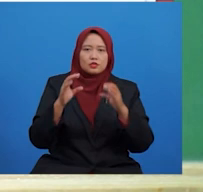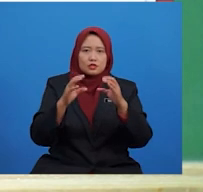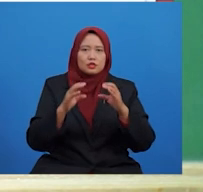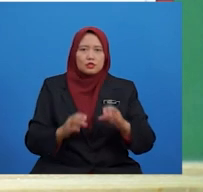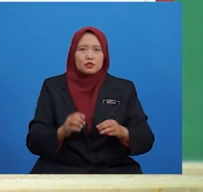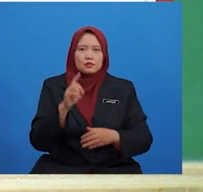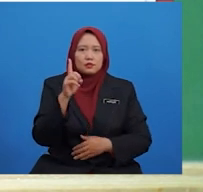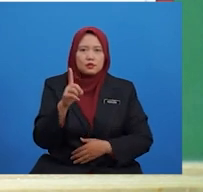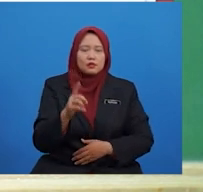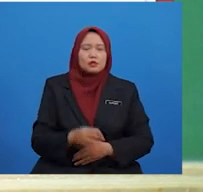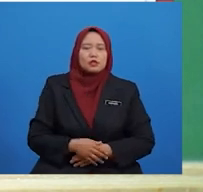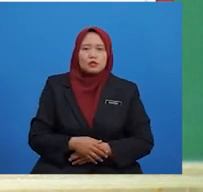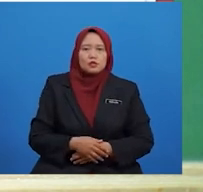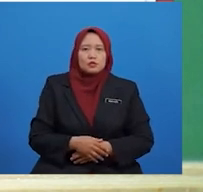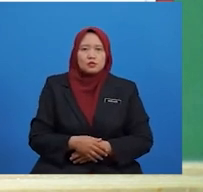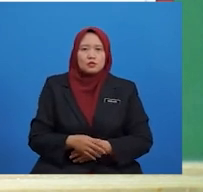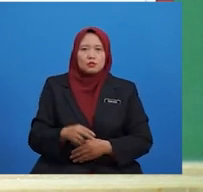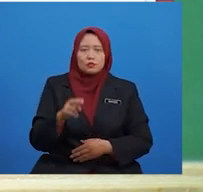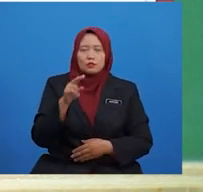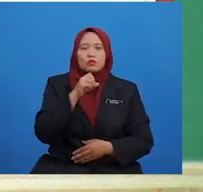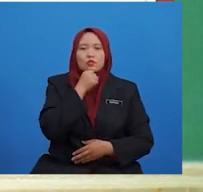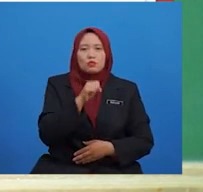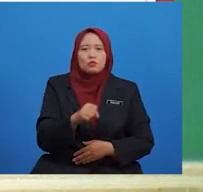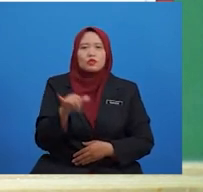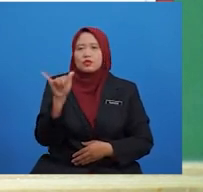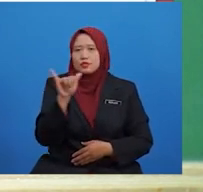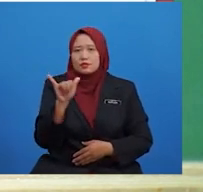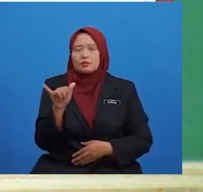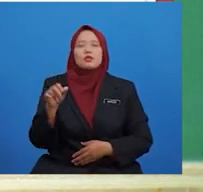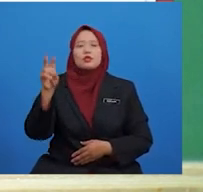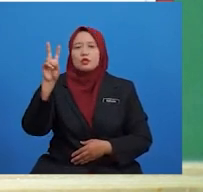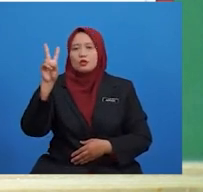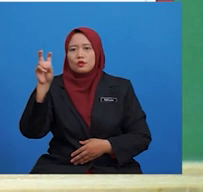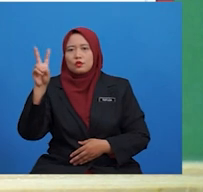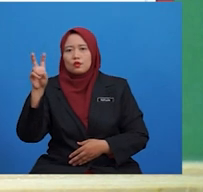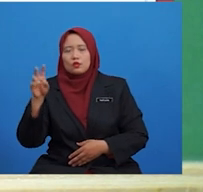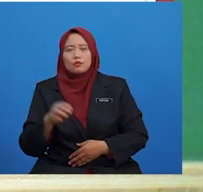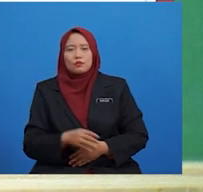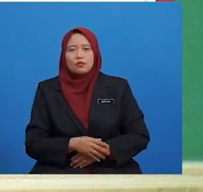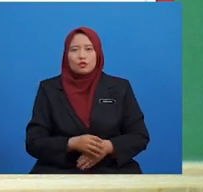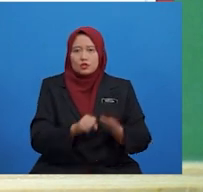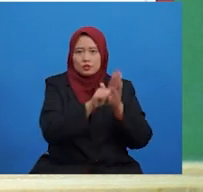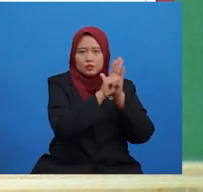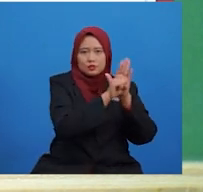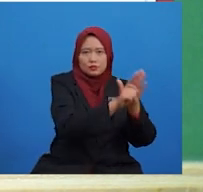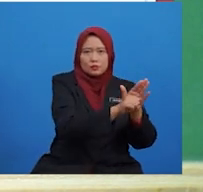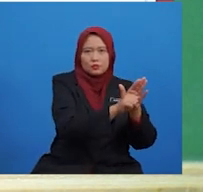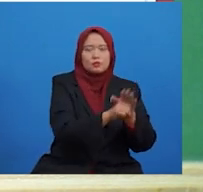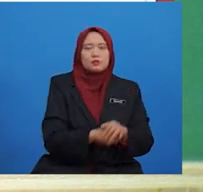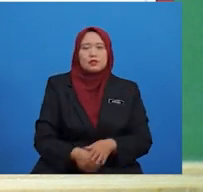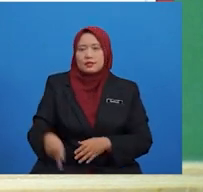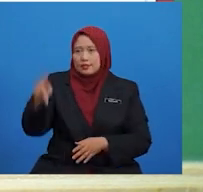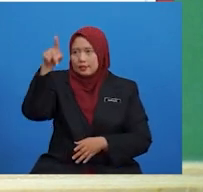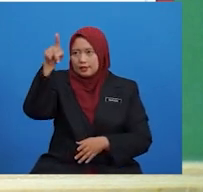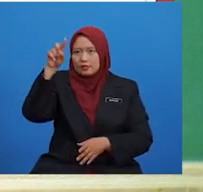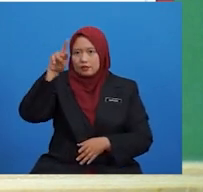Integer umur sama dengan 20. Kemudian, simbol semikolon.